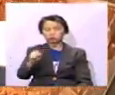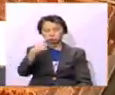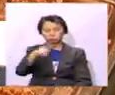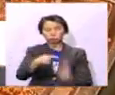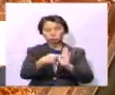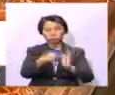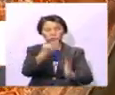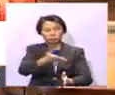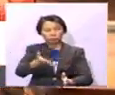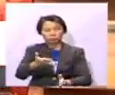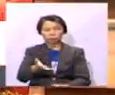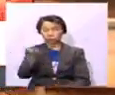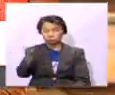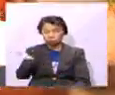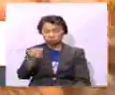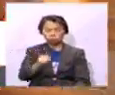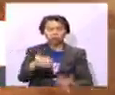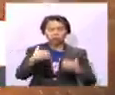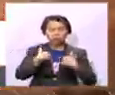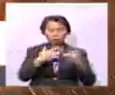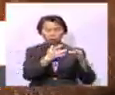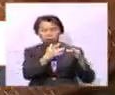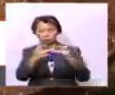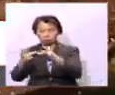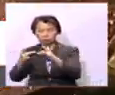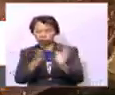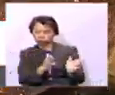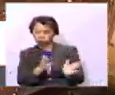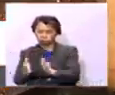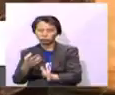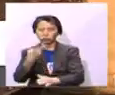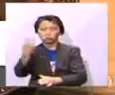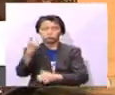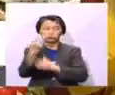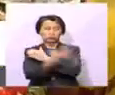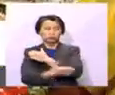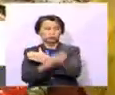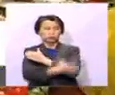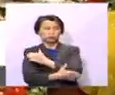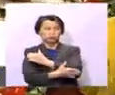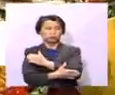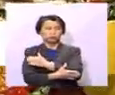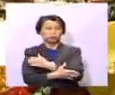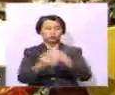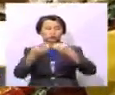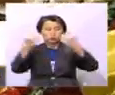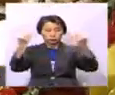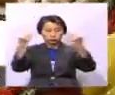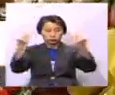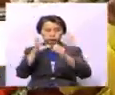mengetengahkan produk mereka dan mewujudkan rangkaian hubungan strategik antara kedua-dua negara. Festival ini